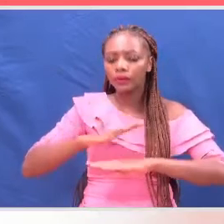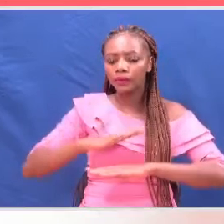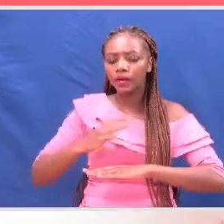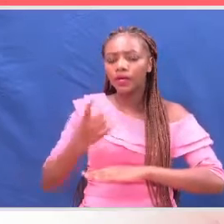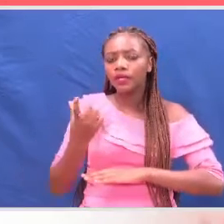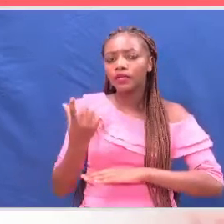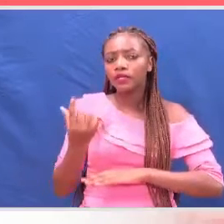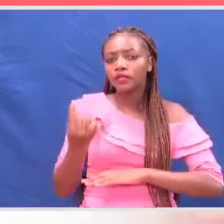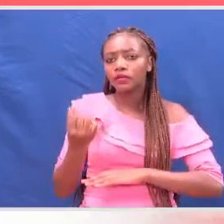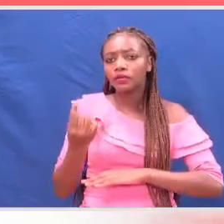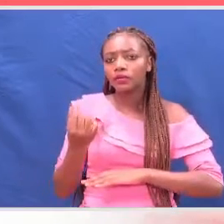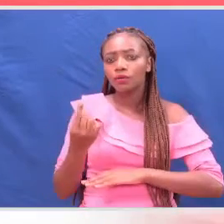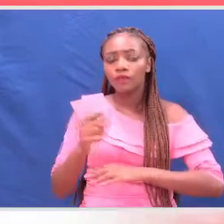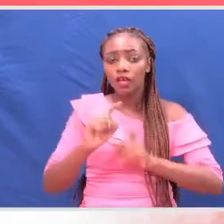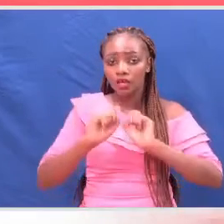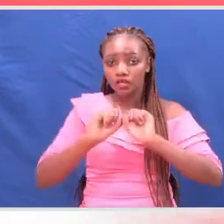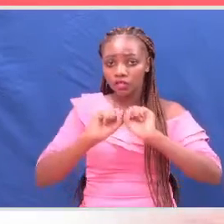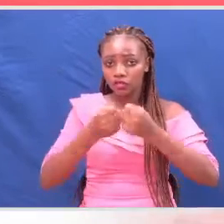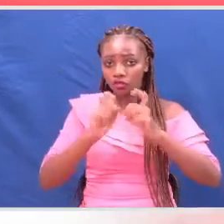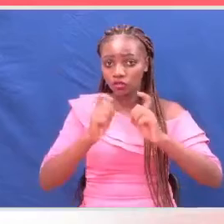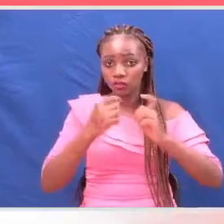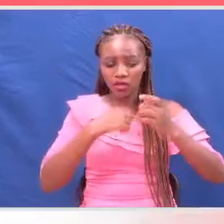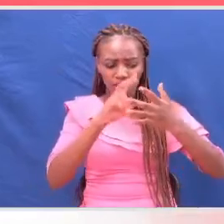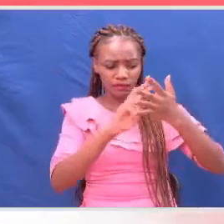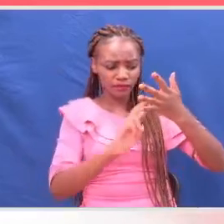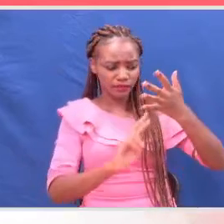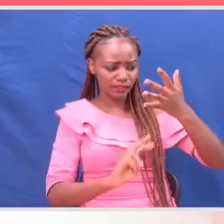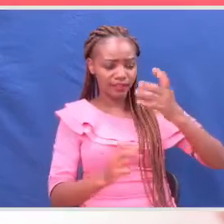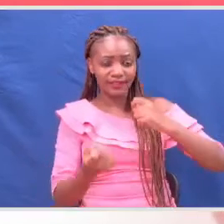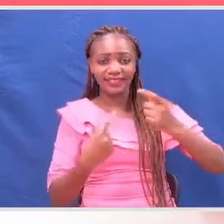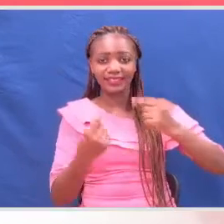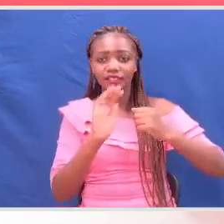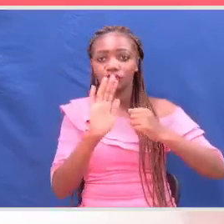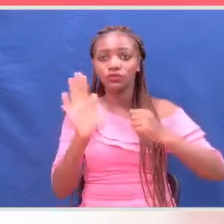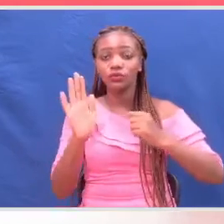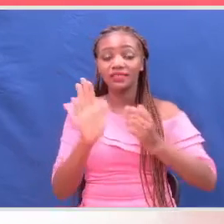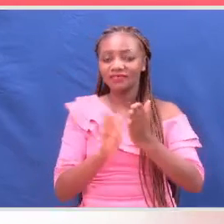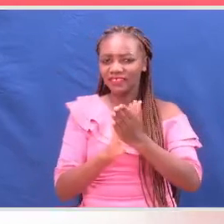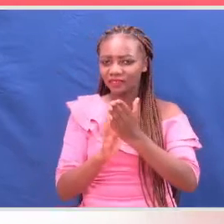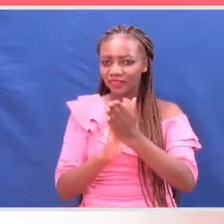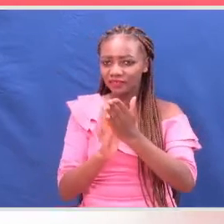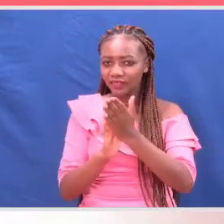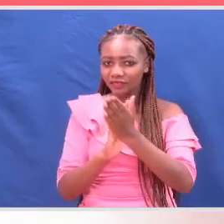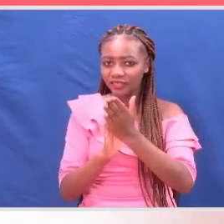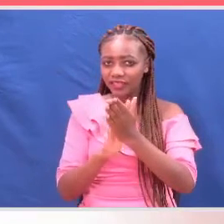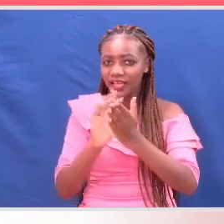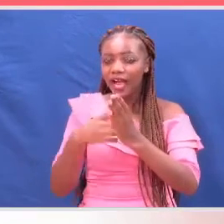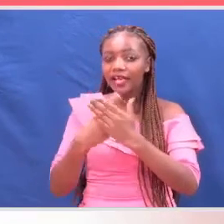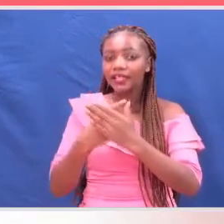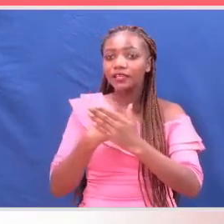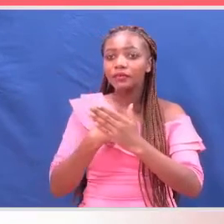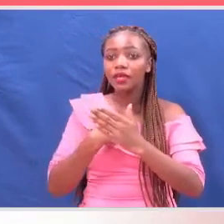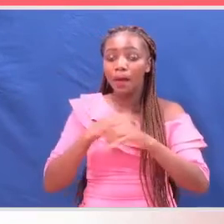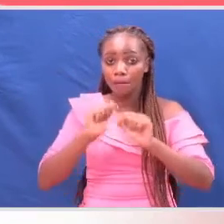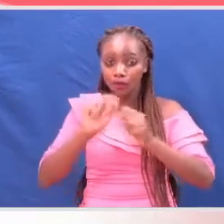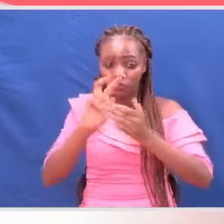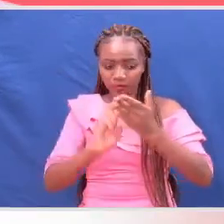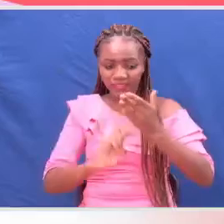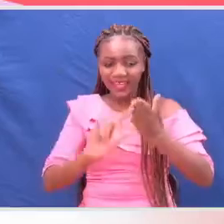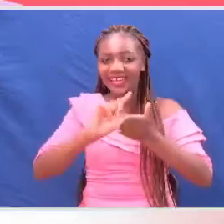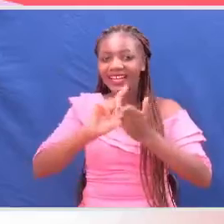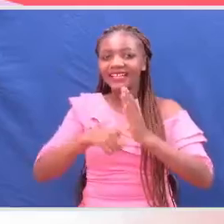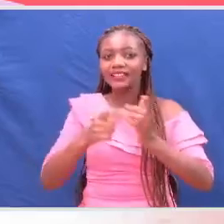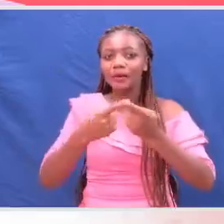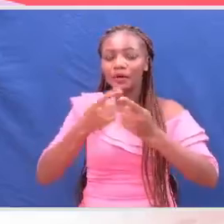inatupeleka mapumzikoni. Kwenye mtandao unaona jumbe zako zinazidi kuingia kwa haraka tena zaidi. Nitakuwa nazipakua